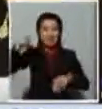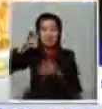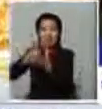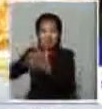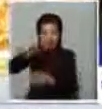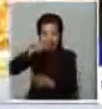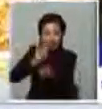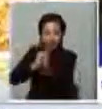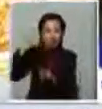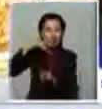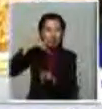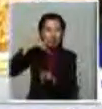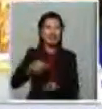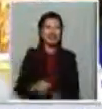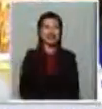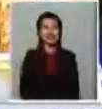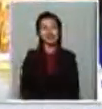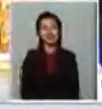ยังหาเจอเหมือนเดิม